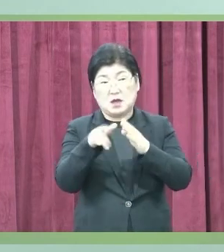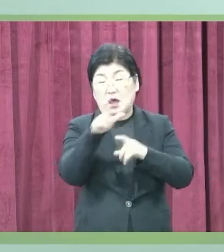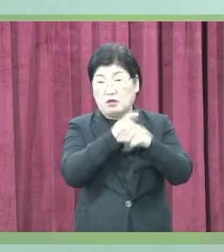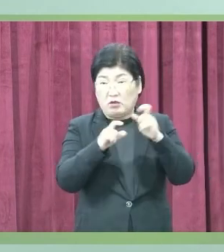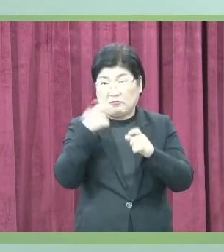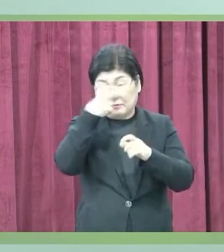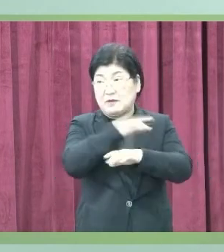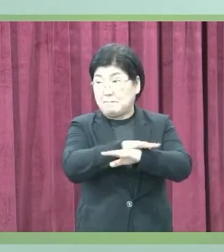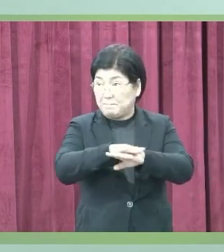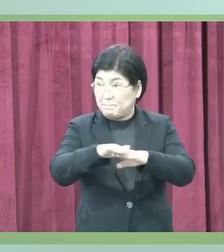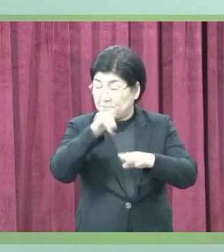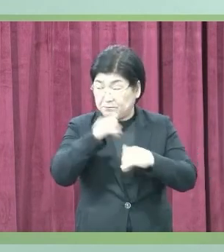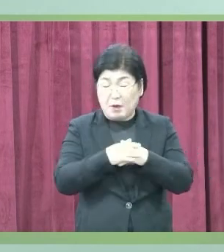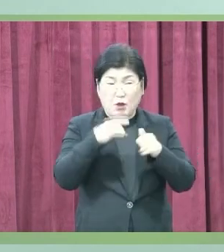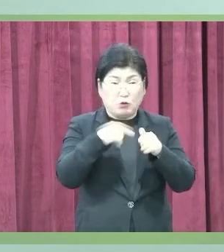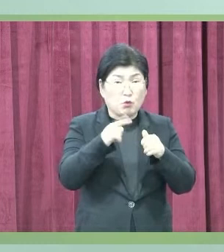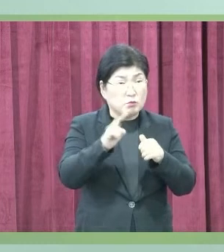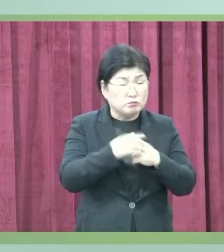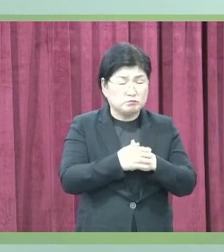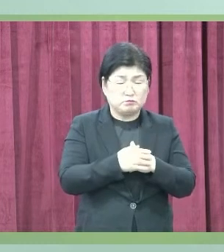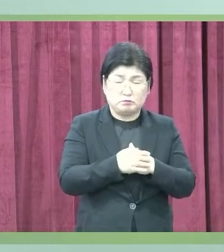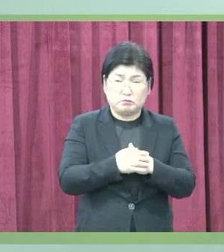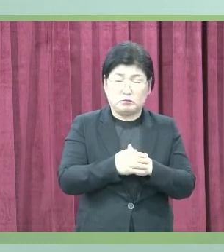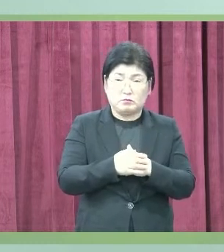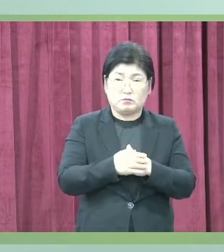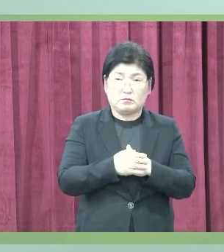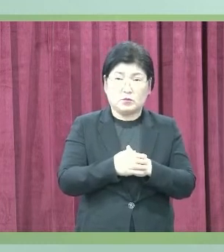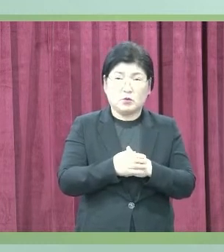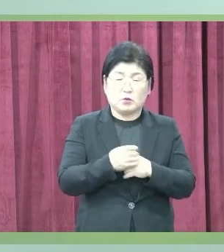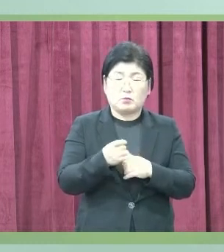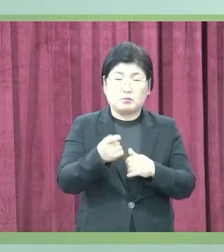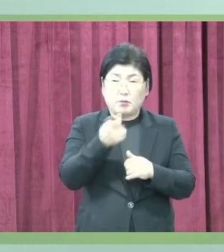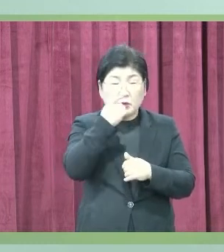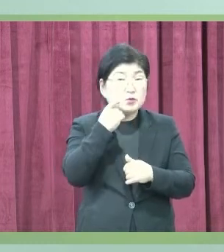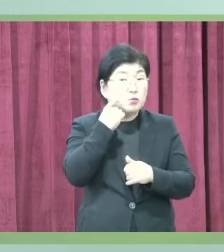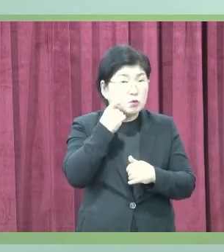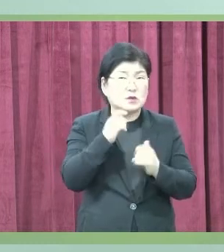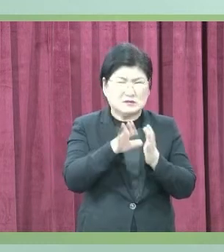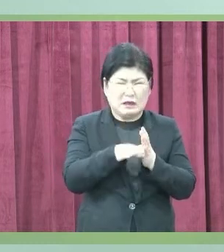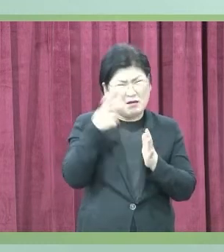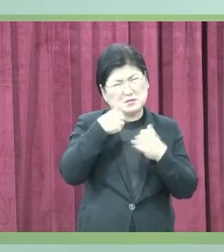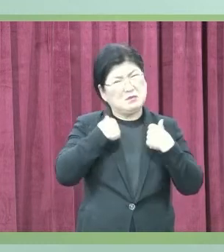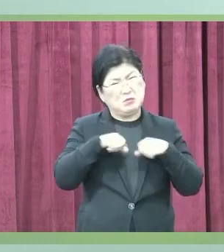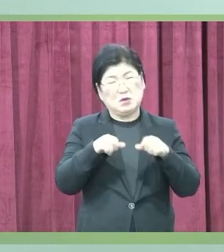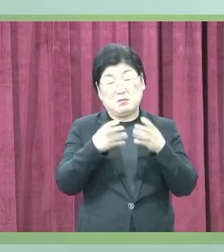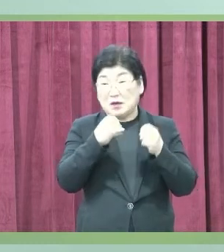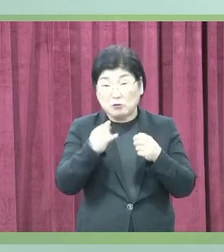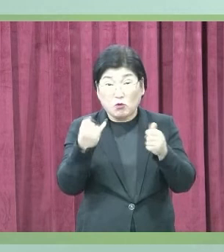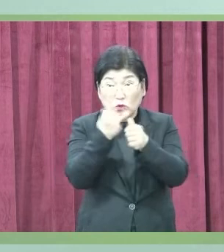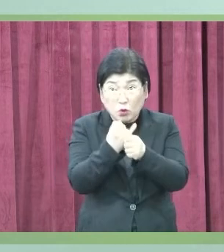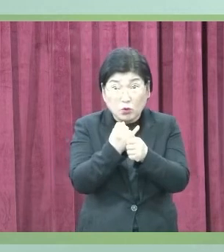확인할 수가 있습니다. 교육 수준은 수준이 낮을수록 이제 미수검률이 높은 것으로 나타났고요. 결혼